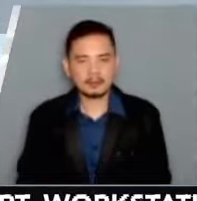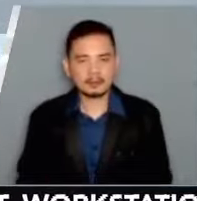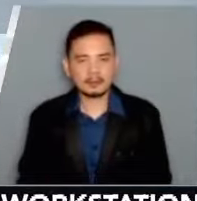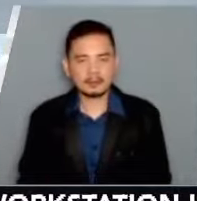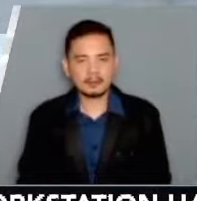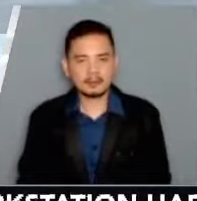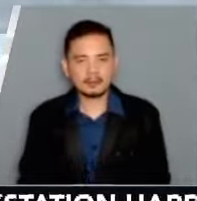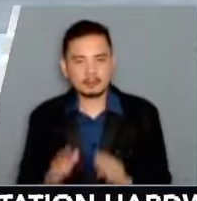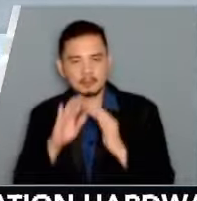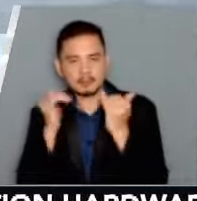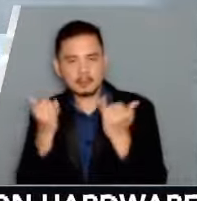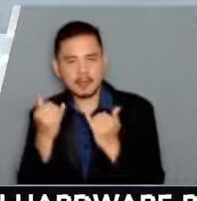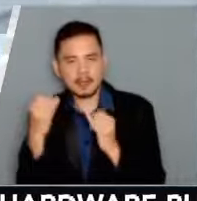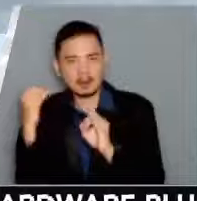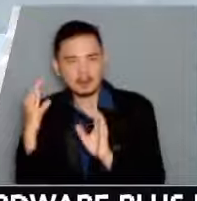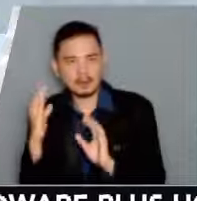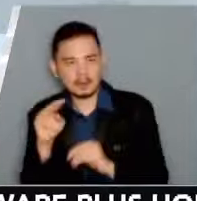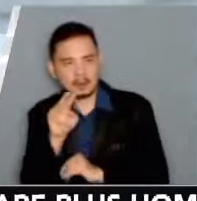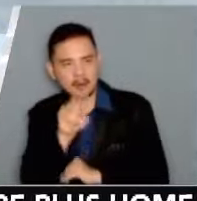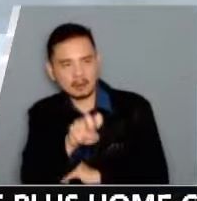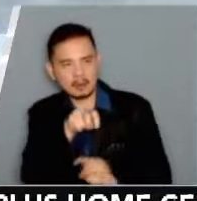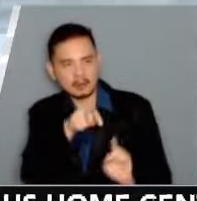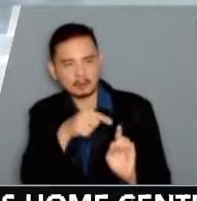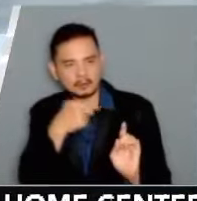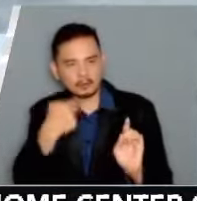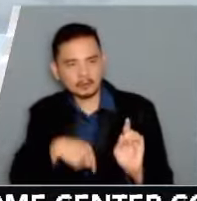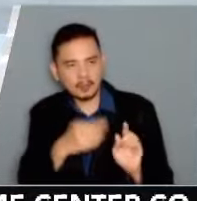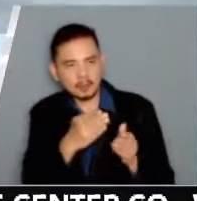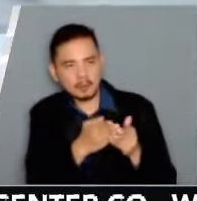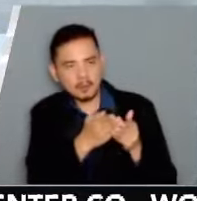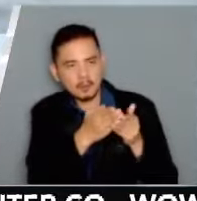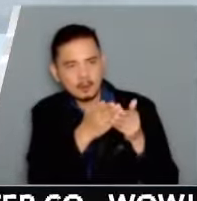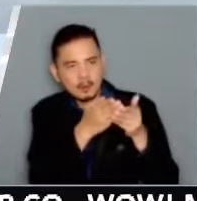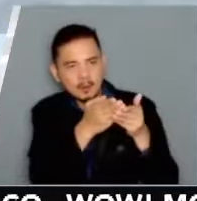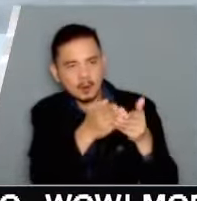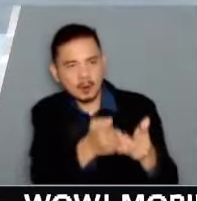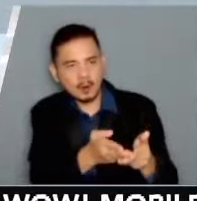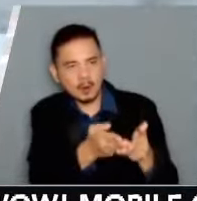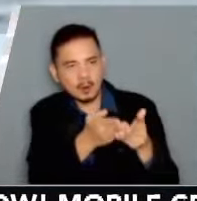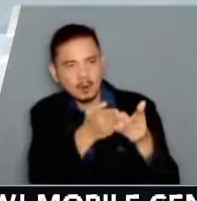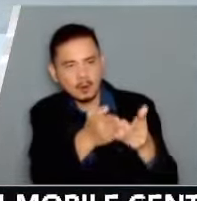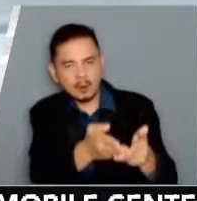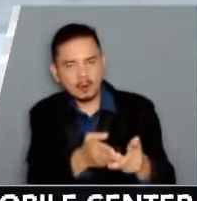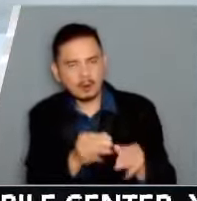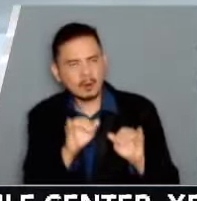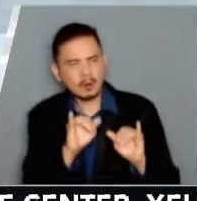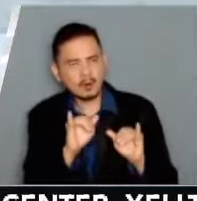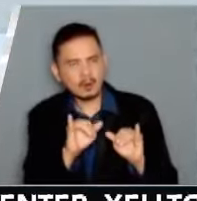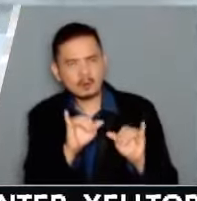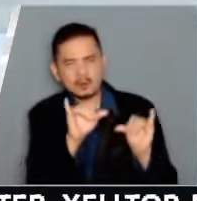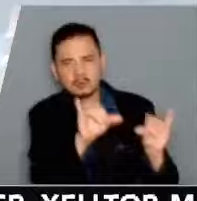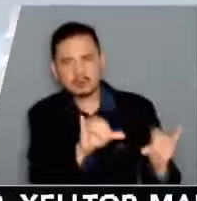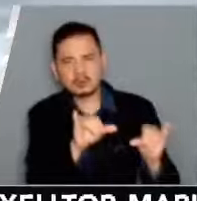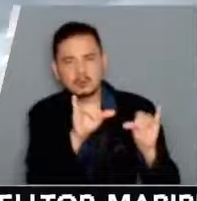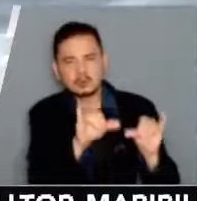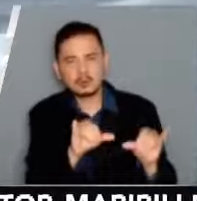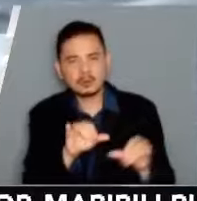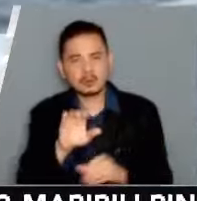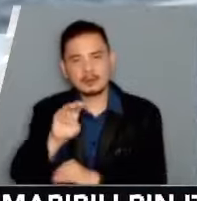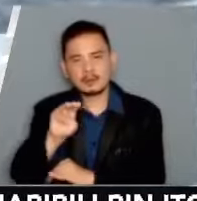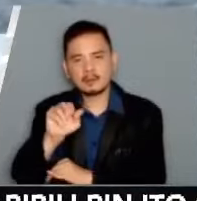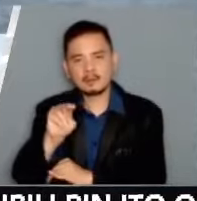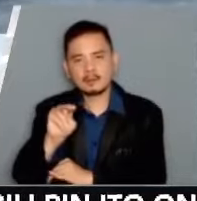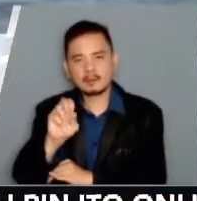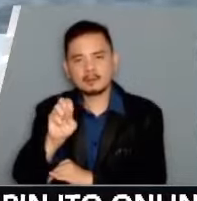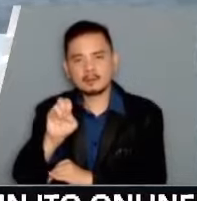doon, namataan nila ang mga barko ng China habang papauwi sila mula sa medical mission sa Mangsi Island. Inakala raw nila ng